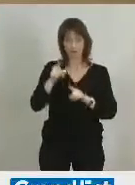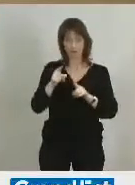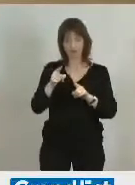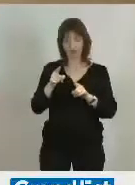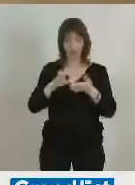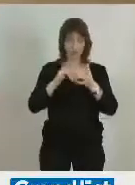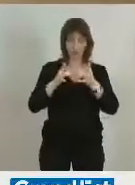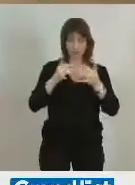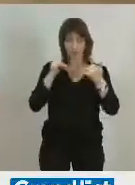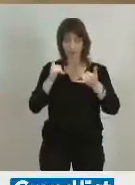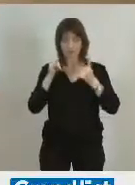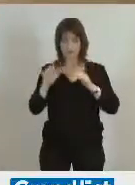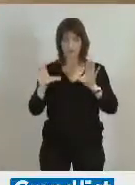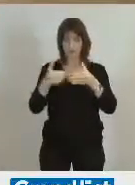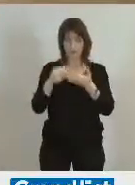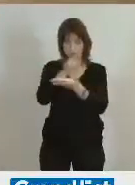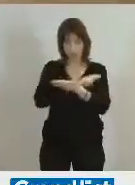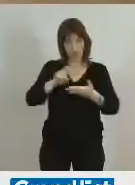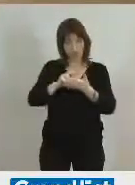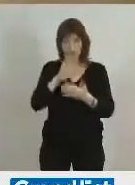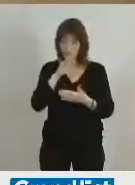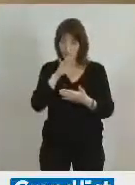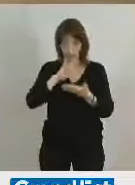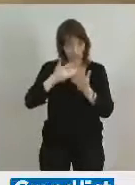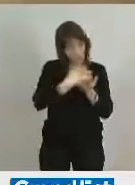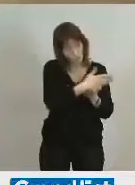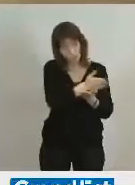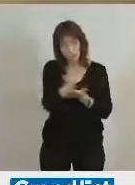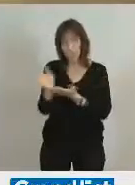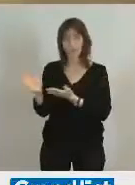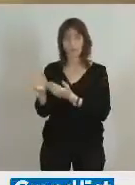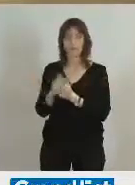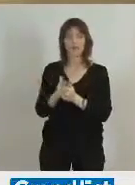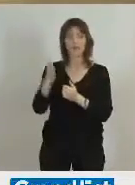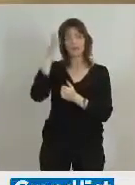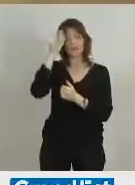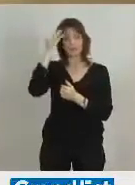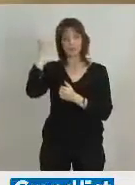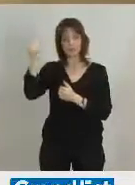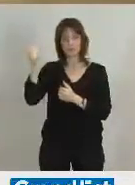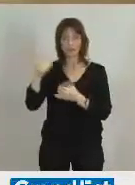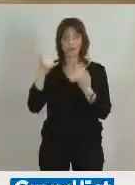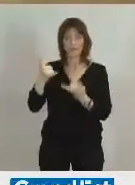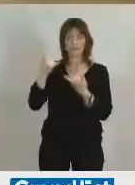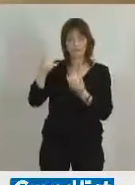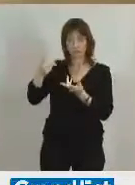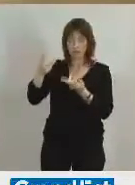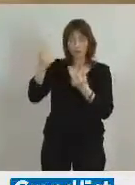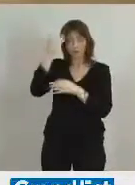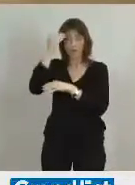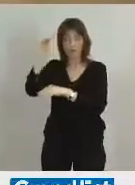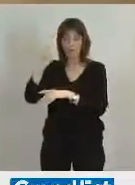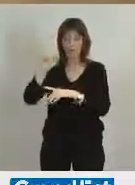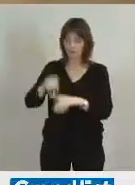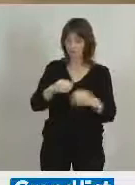dispenser sur l'ensemble du territoire régional. C'est la raison pour laquelle nous avons pleinement conscience de la nécessité de